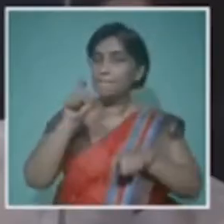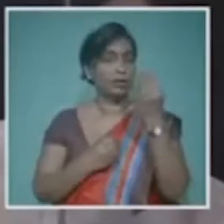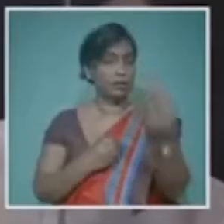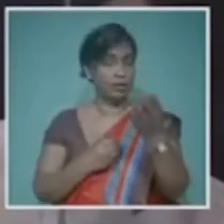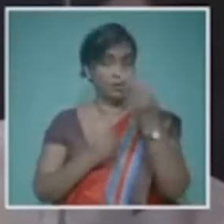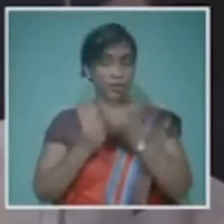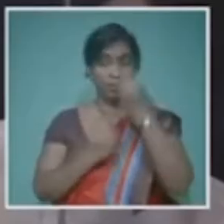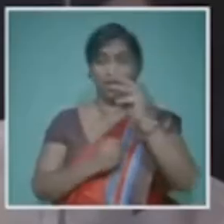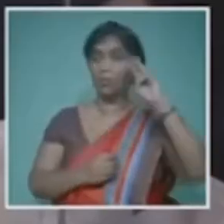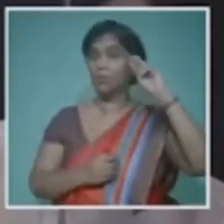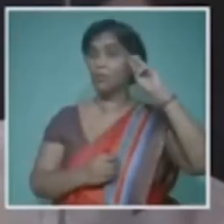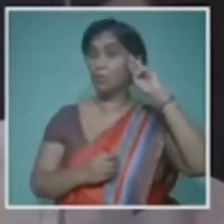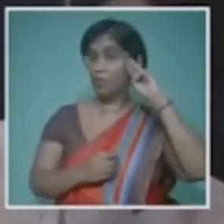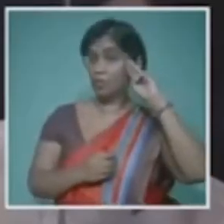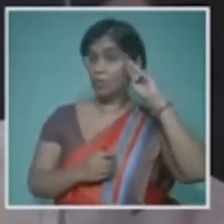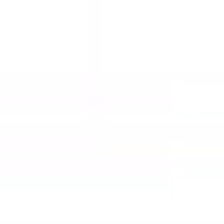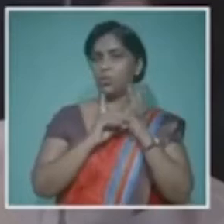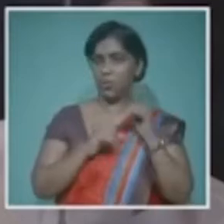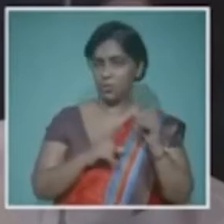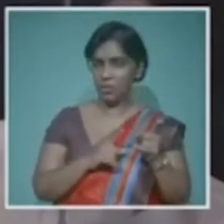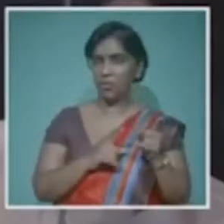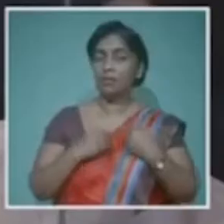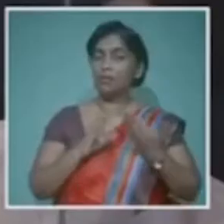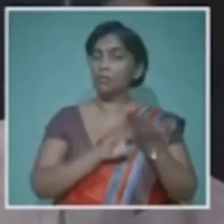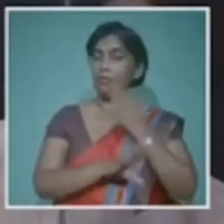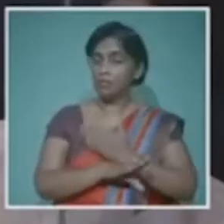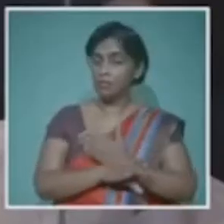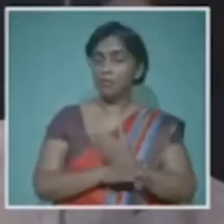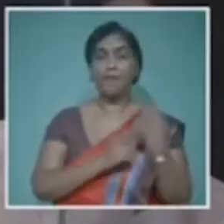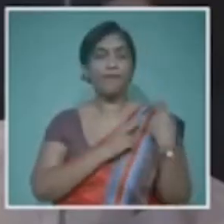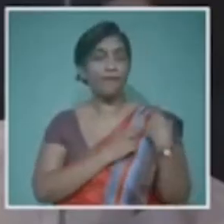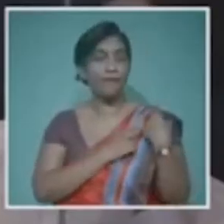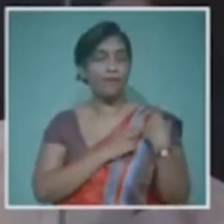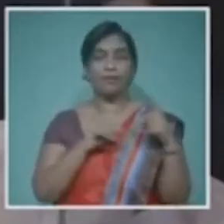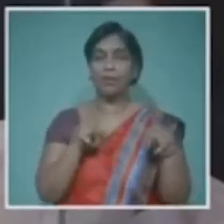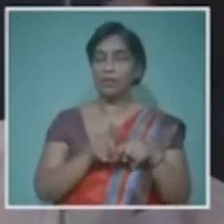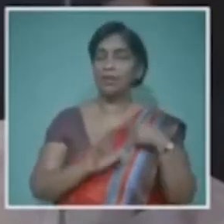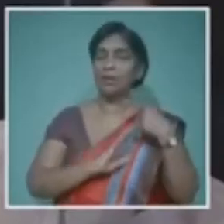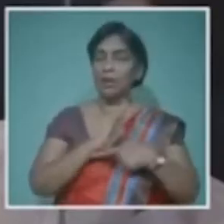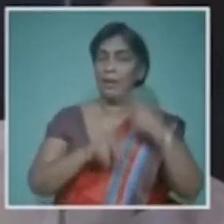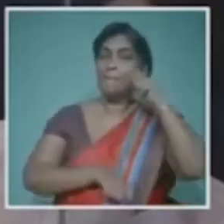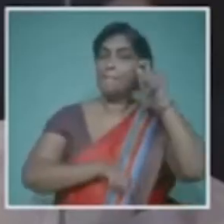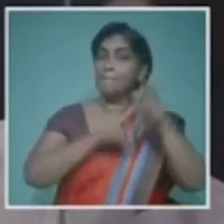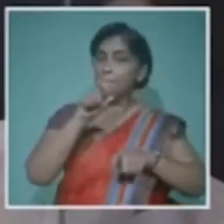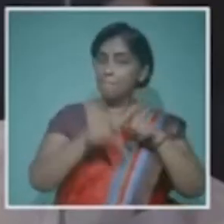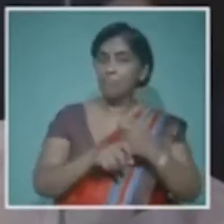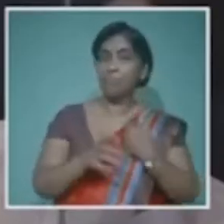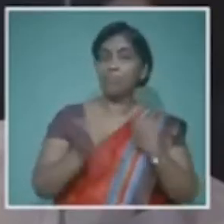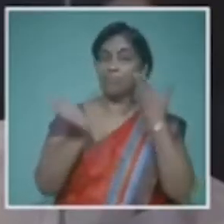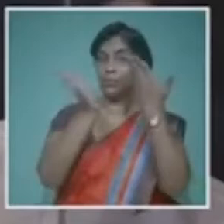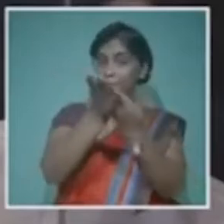දීපු ප්‍රතිඥාවලට අනුකූලව අපි එදා වගකීමක් ඇතිව මේ රටේ ජනතාවට ඉදිරිපත්